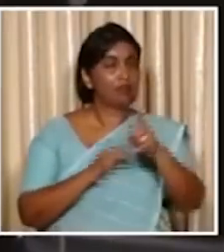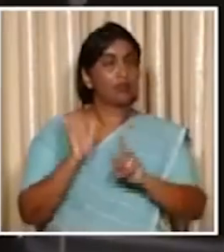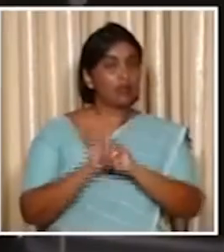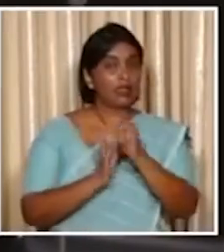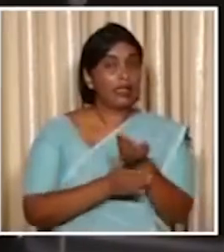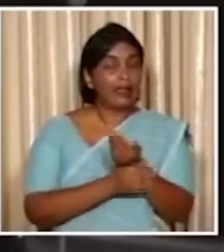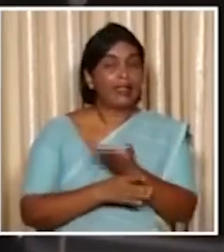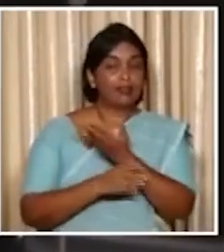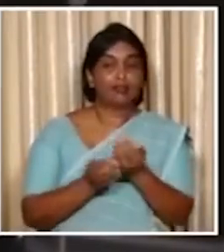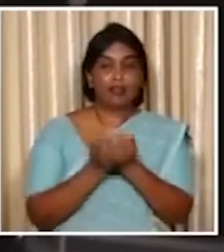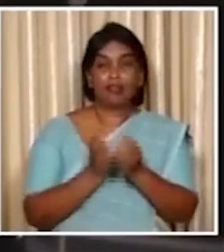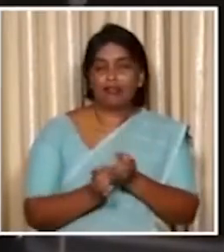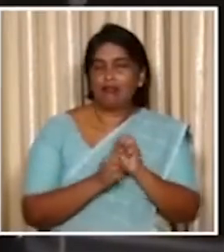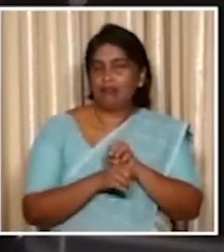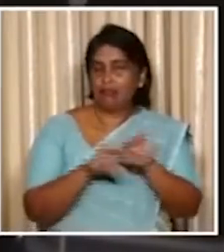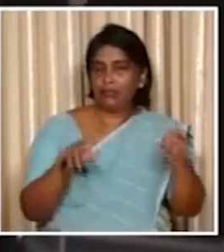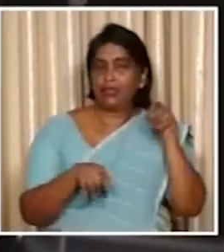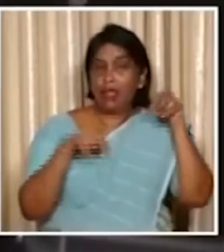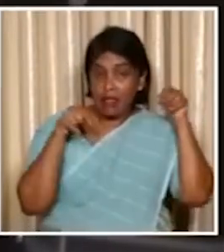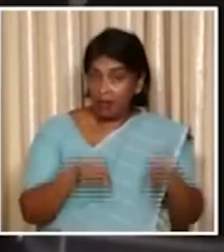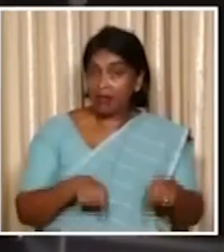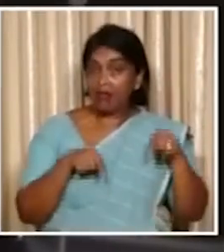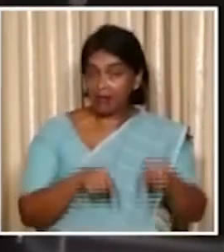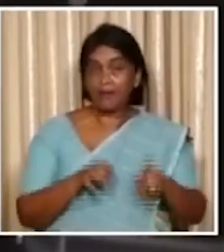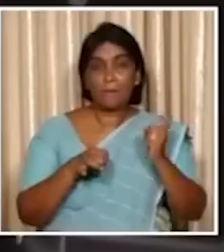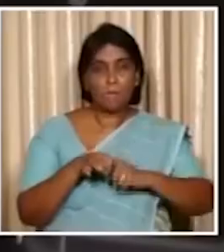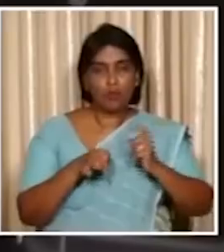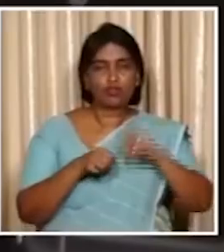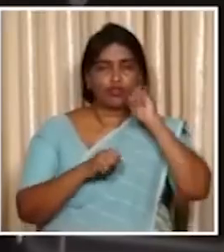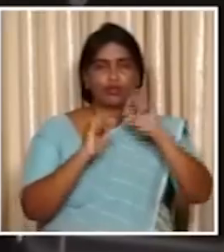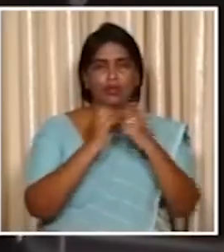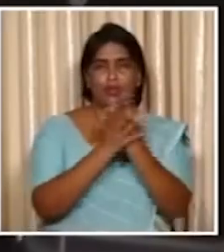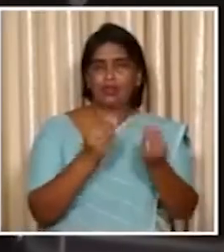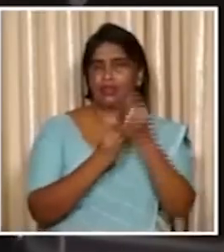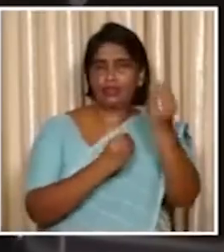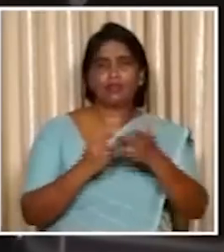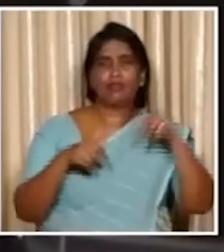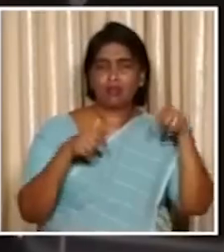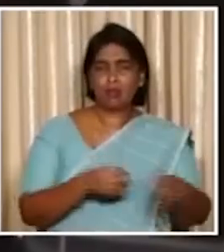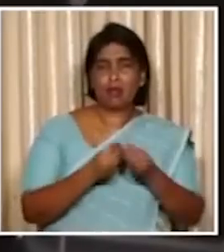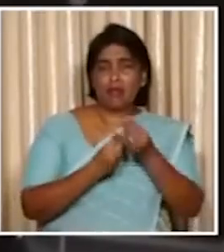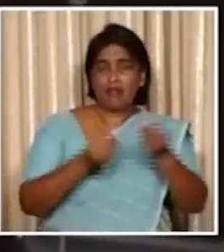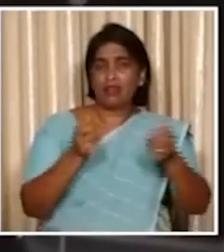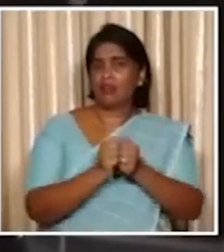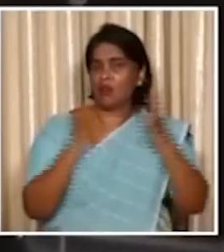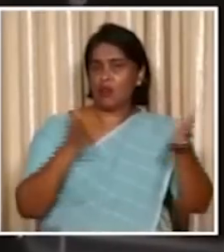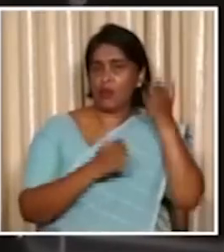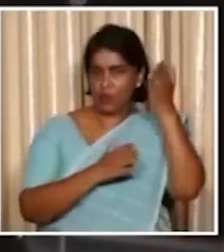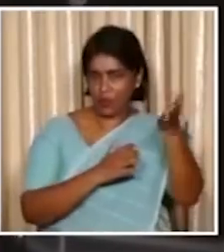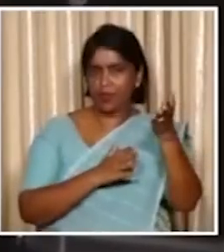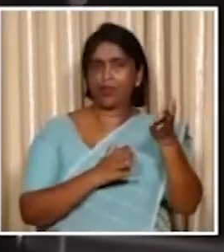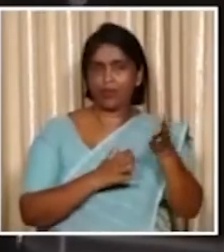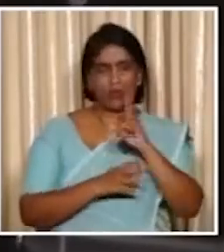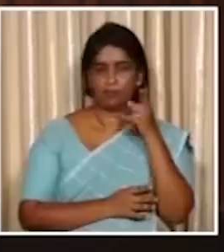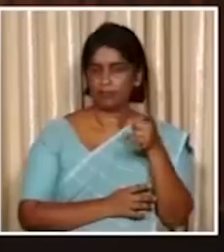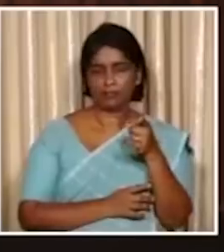ගන්නගේ පාත්‍රය වගේ වවාගෙන කන්නේ. අදටත් මේ ප්‍රශ්නේ මිනිස්සුන්ට විසඳ ගන්න දෙන්නේ නැතුව මේ වවාගෙන කන්නේ මේ අය. මේ අය තමයි මේ